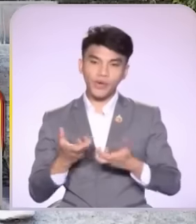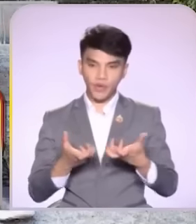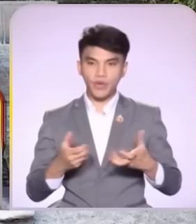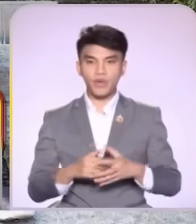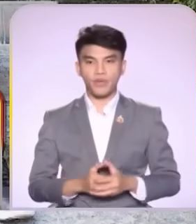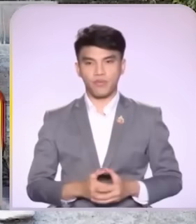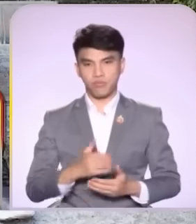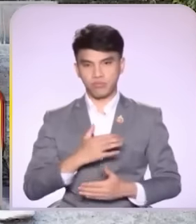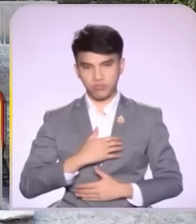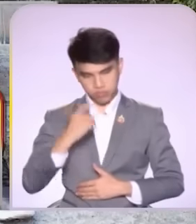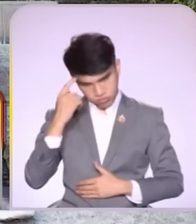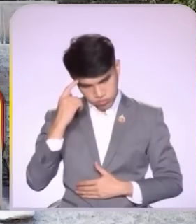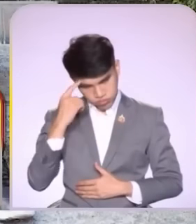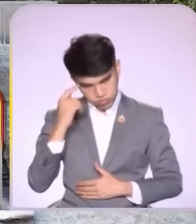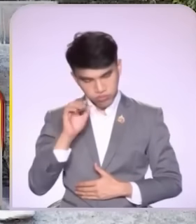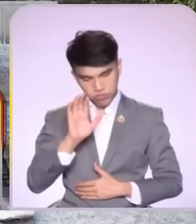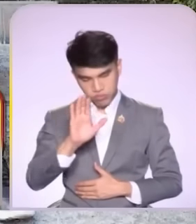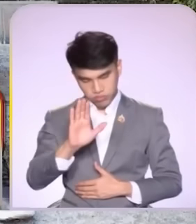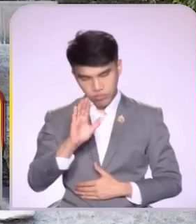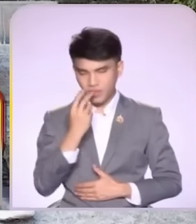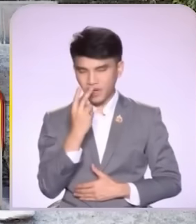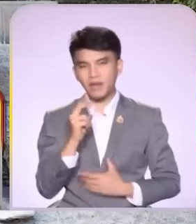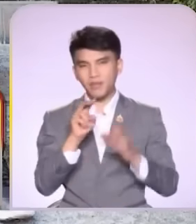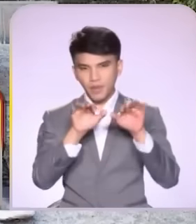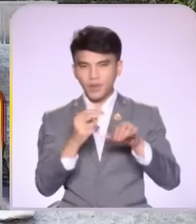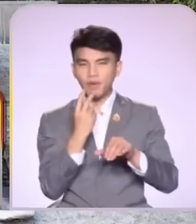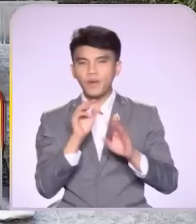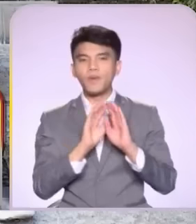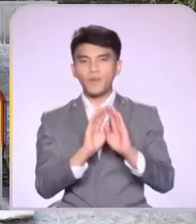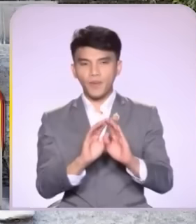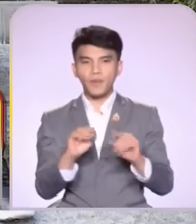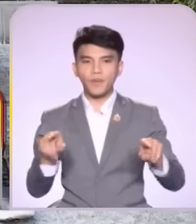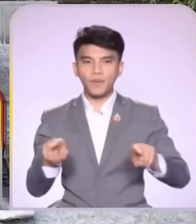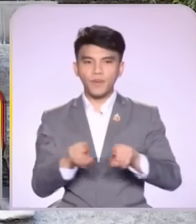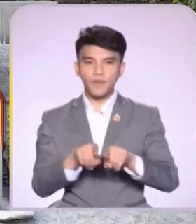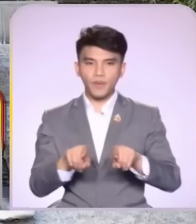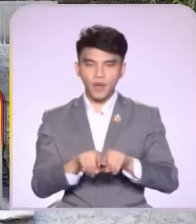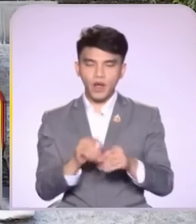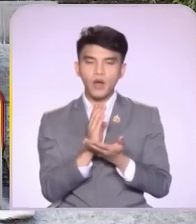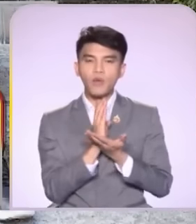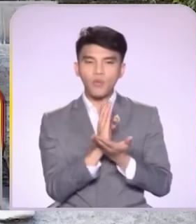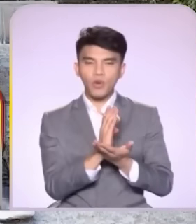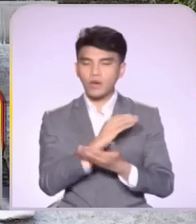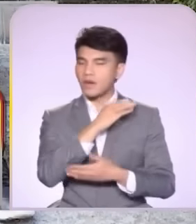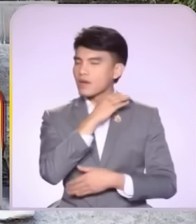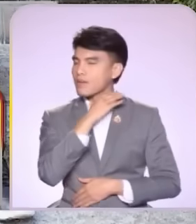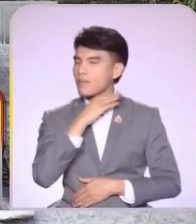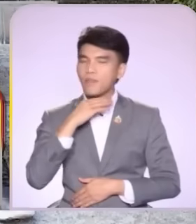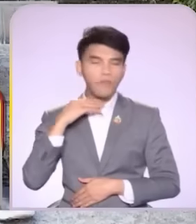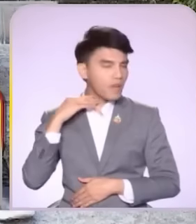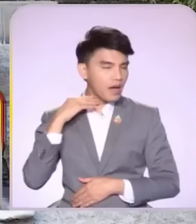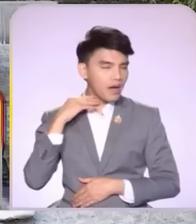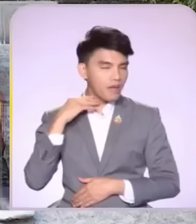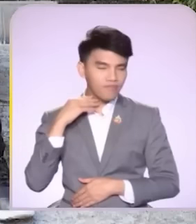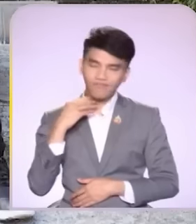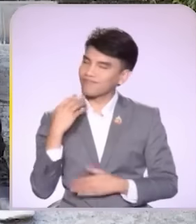ผมรู้ว่าคนของพวกบอสเห็นคอมเมนต์ของผมฝากไปบอกบุญส่วนบุญบาปส่วนบาปเอ